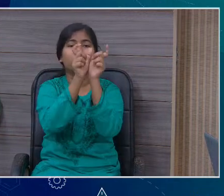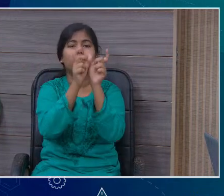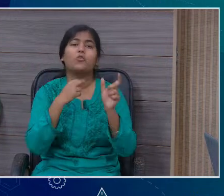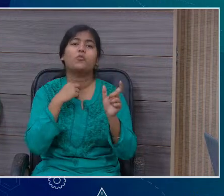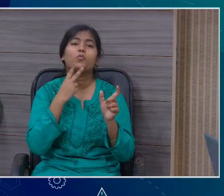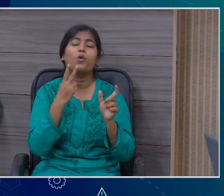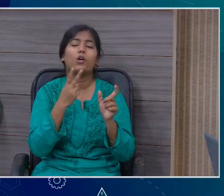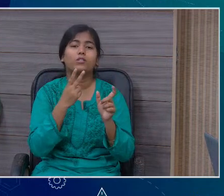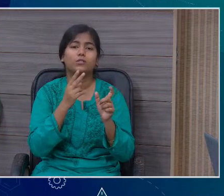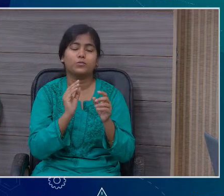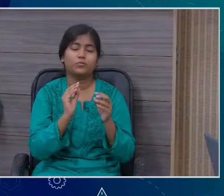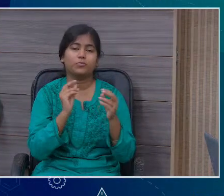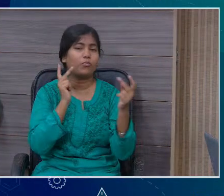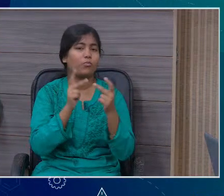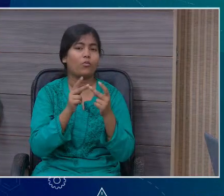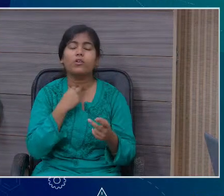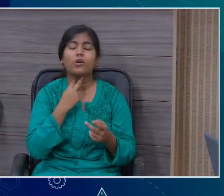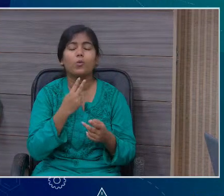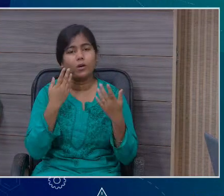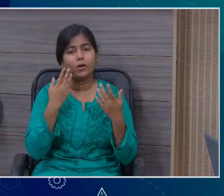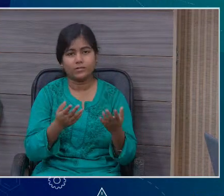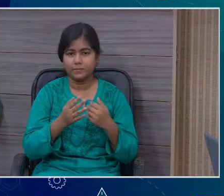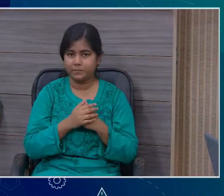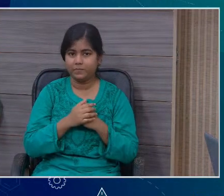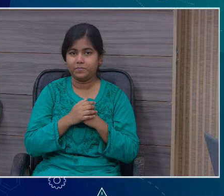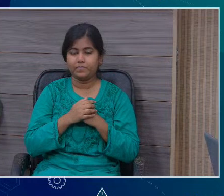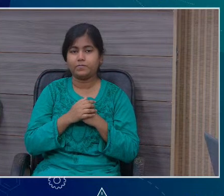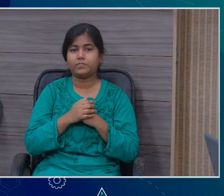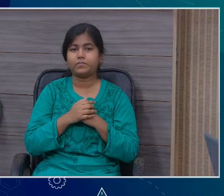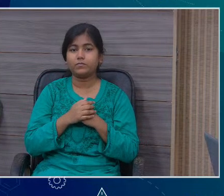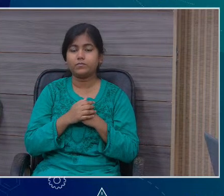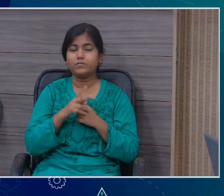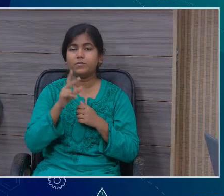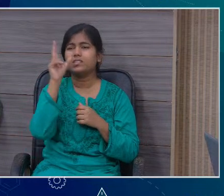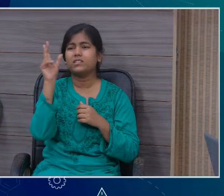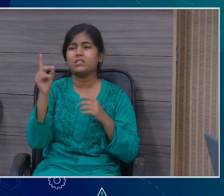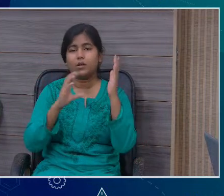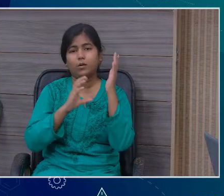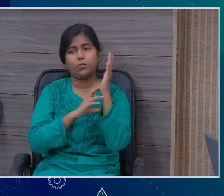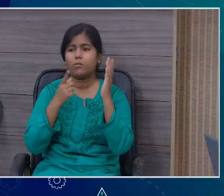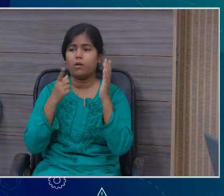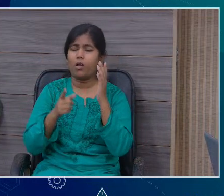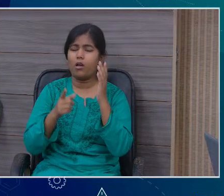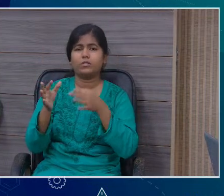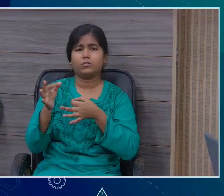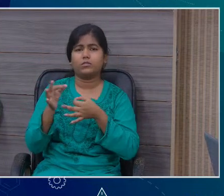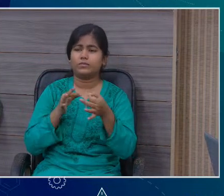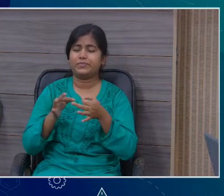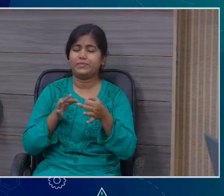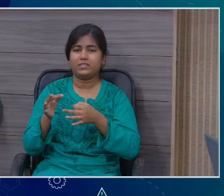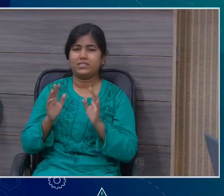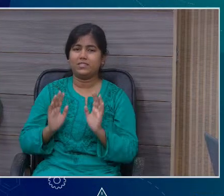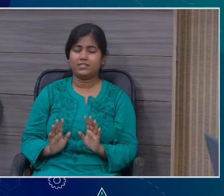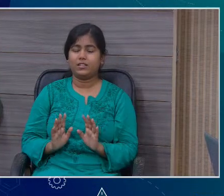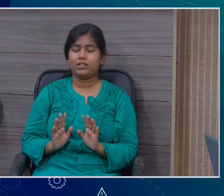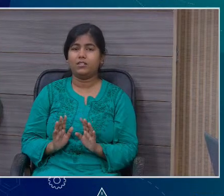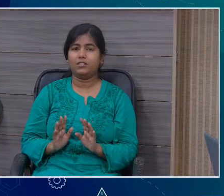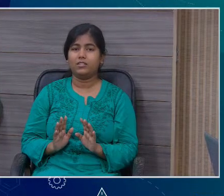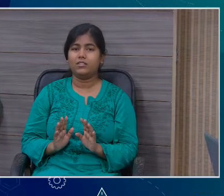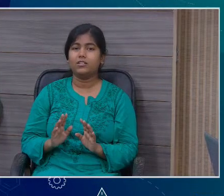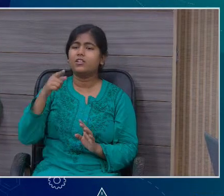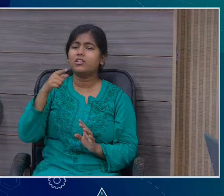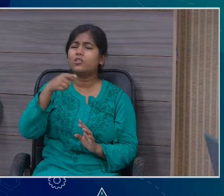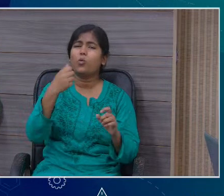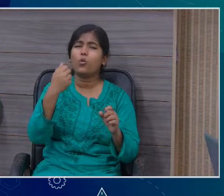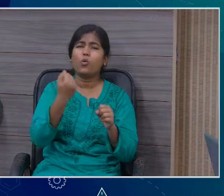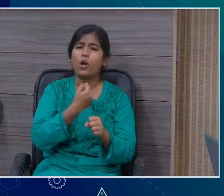Exactly. Okay. So in the second part, जैसा कि आपने explain किया कि क्योंकि वो लोग इसलिए ये